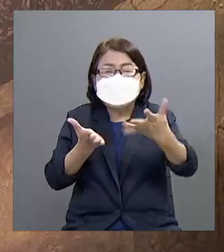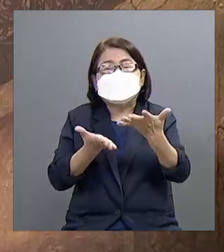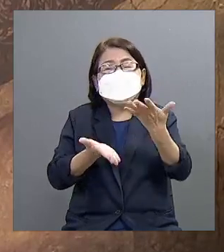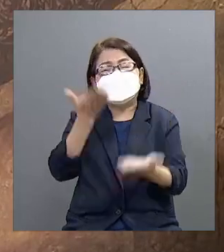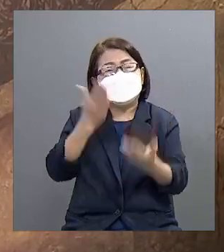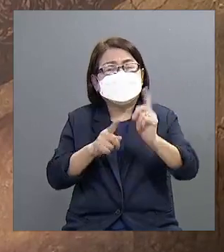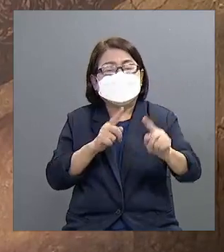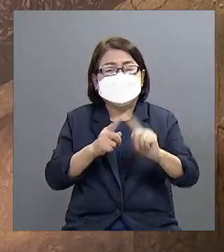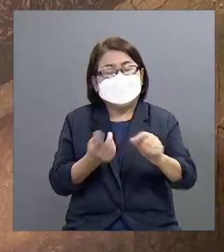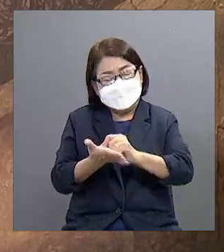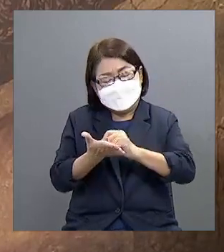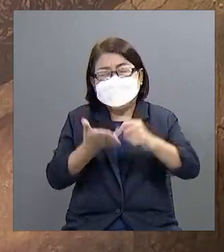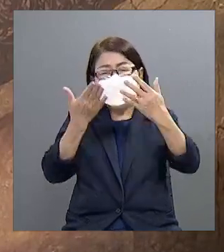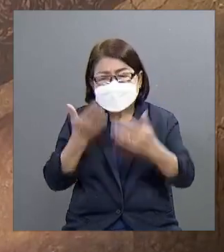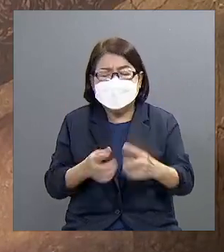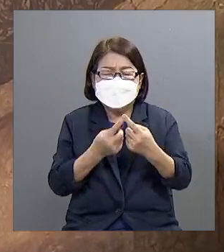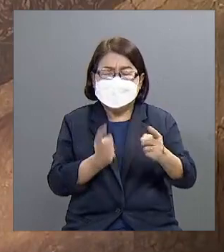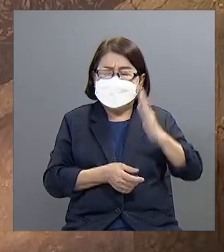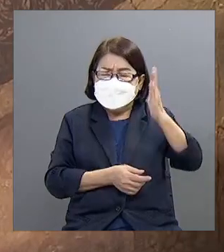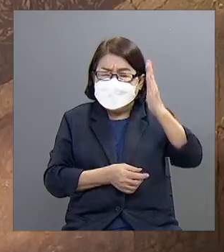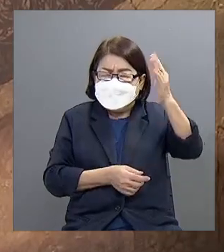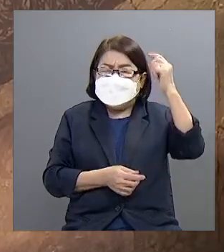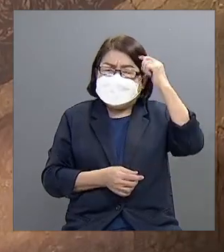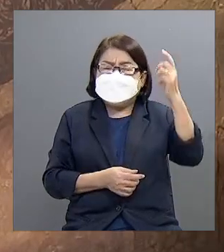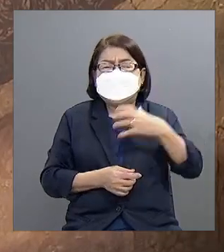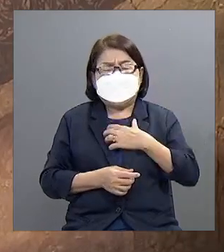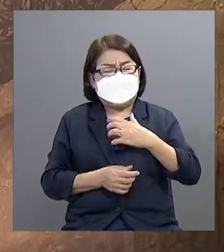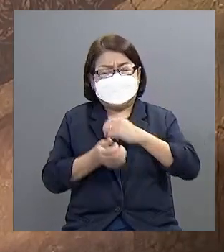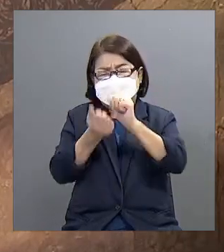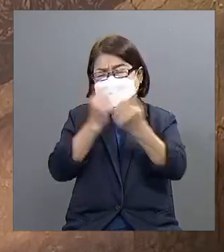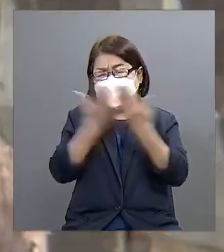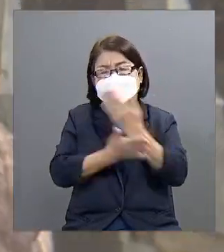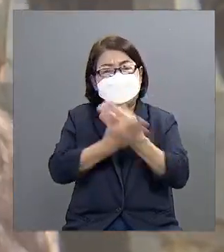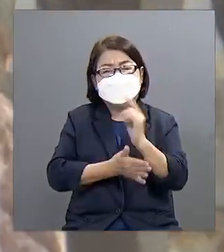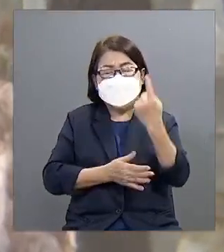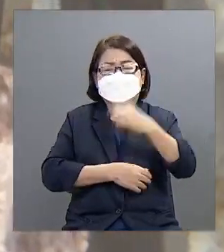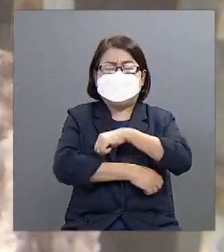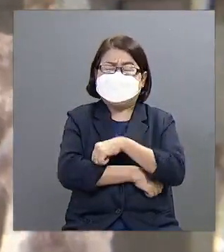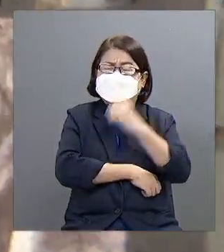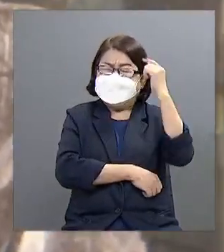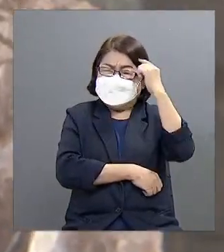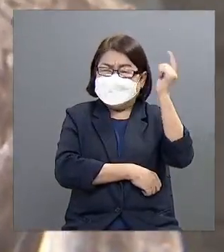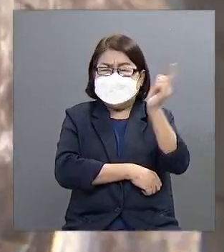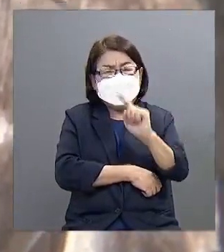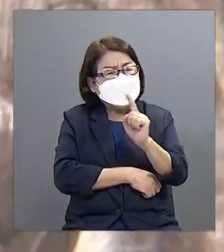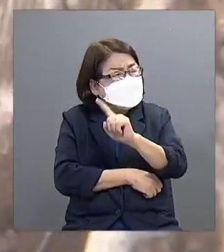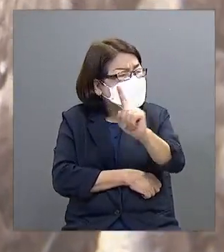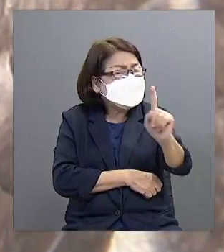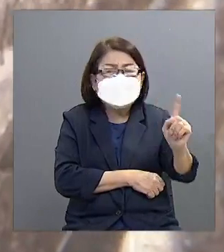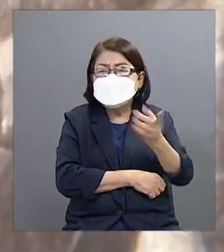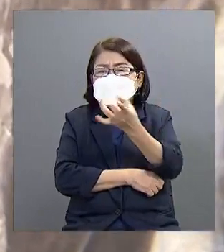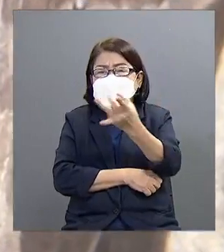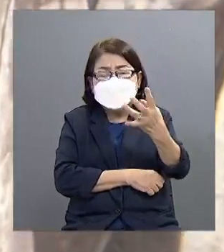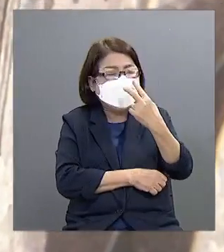ถึงวันหนึ่งที่ผมอยากจะสร้างงานศิลปะผมก็ค้นหาแรงบันดาลใจก็พบแล้วว่า